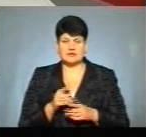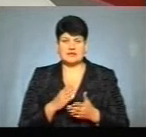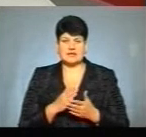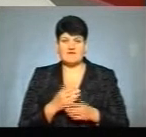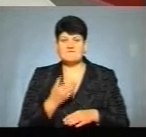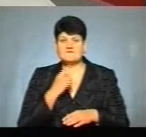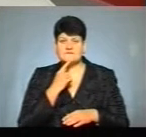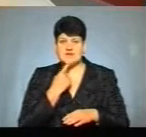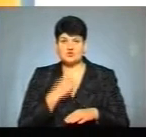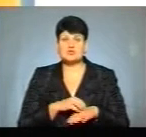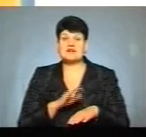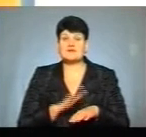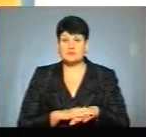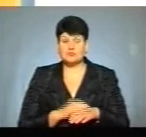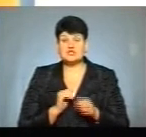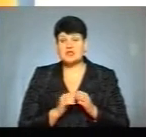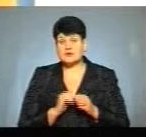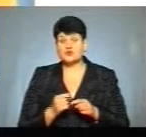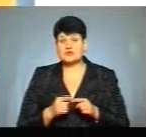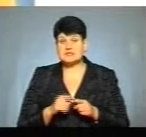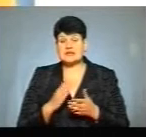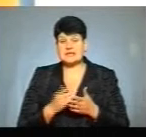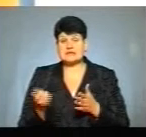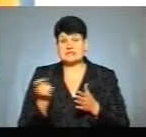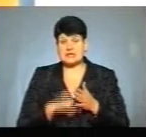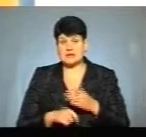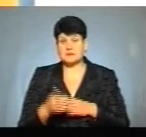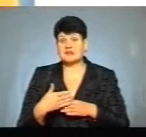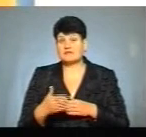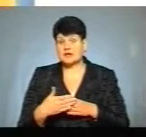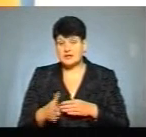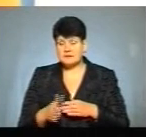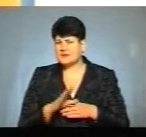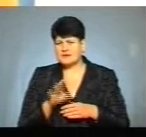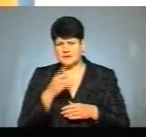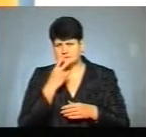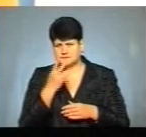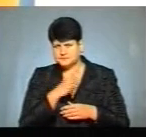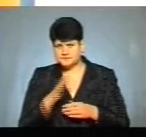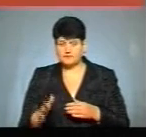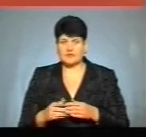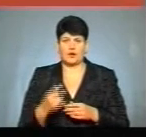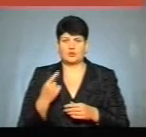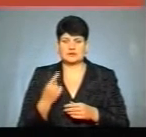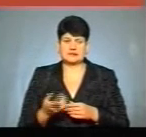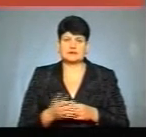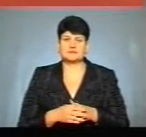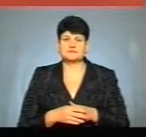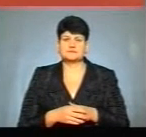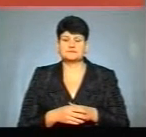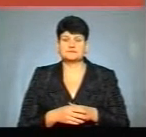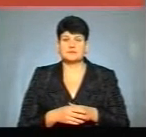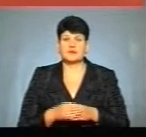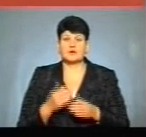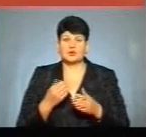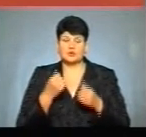важко зафіксувати, оскільки це часто відбувається за зачиненими дверима, неприселюдно, наодинці і... От,